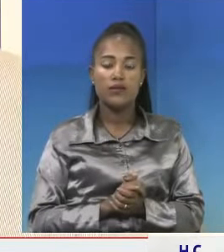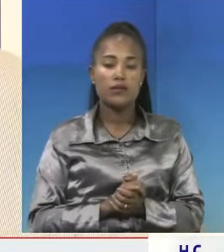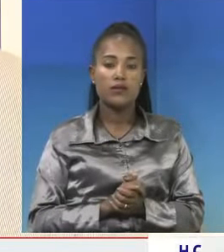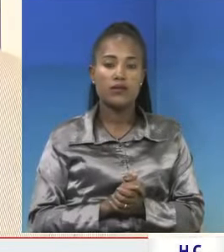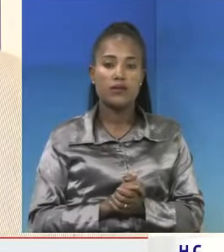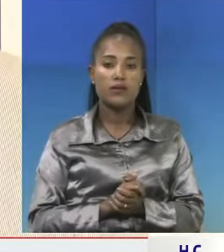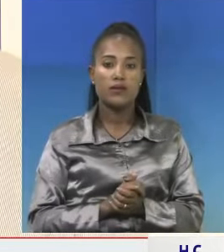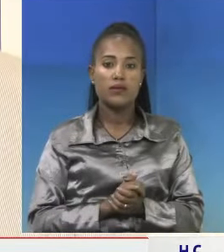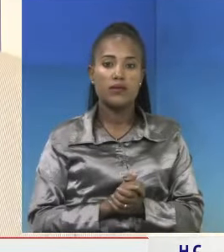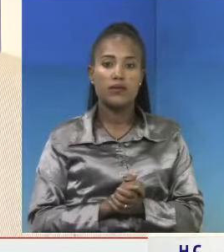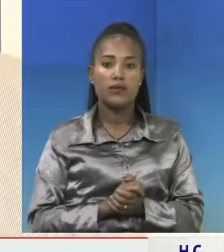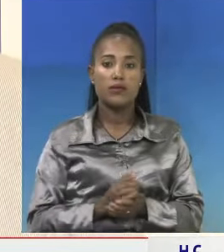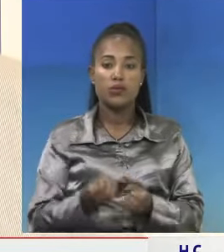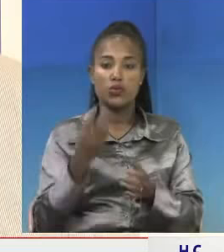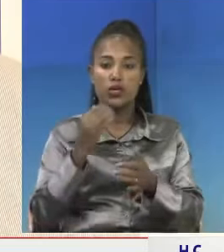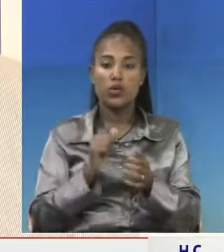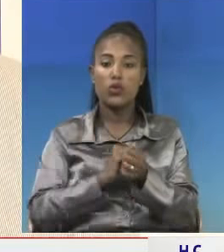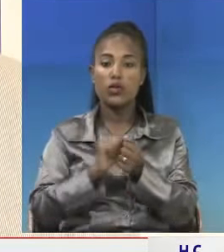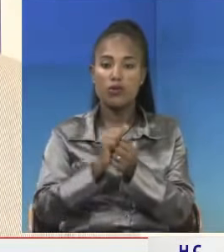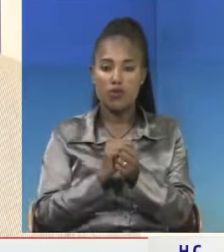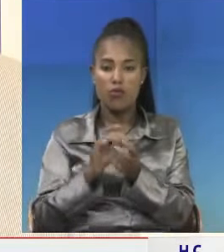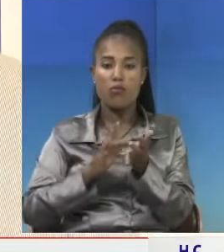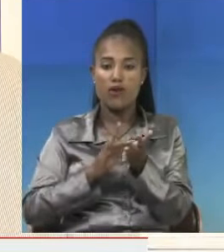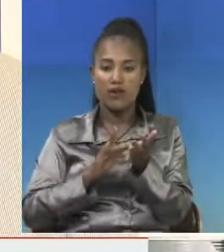እየወደሙብን ነው ብዙ ቦታ ፋርማሲዎቻችን፣